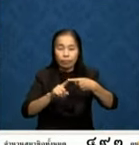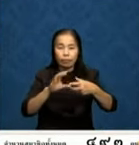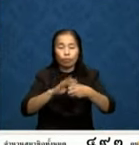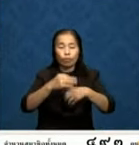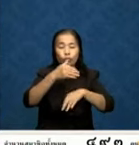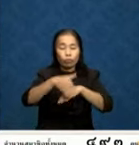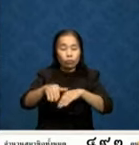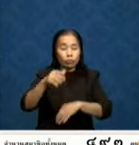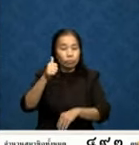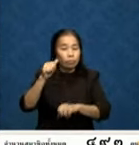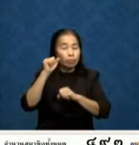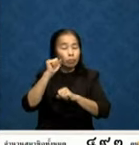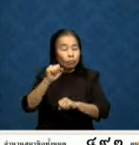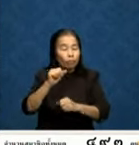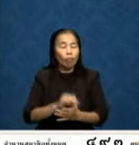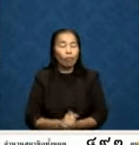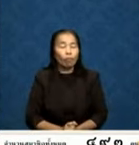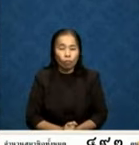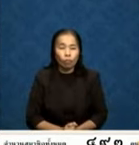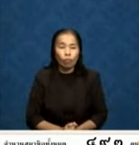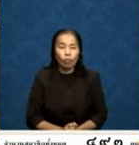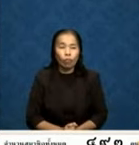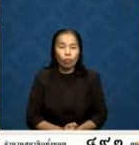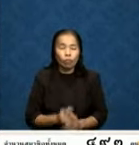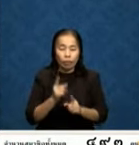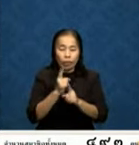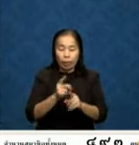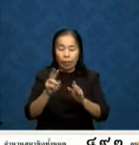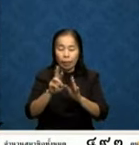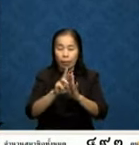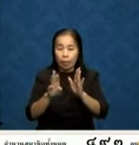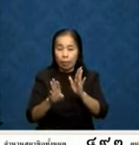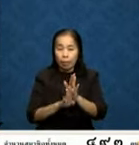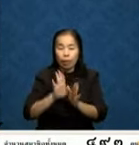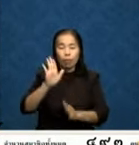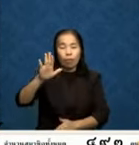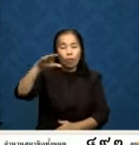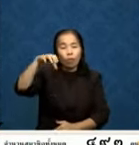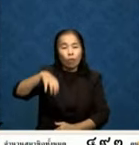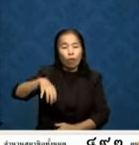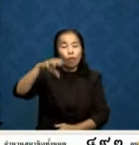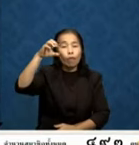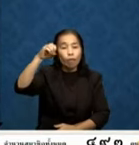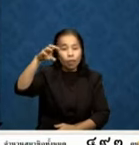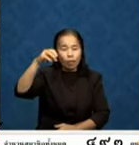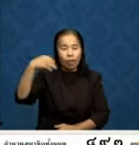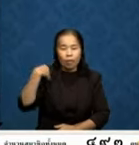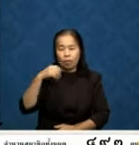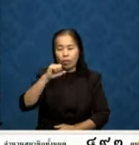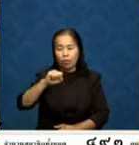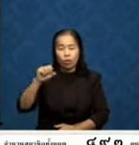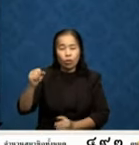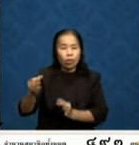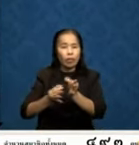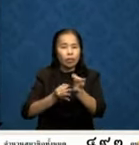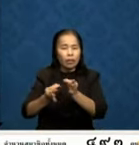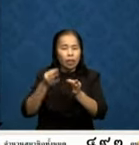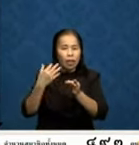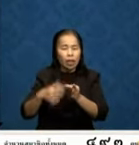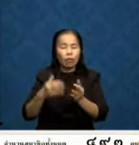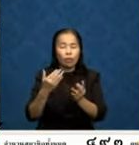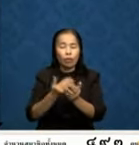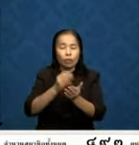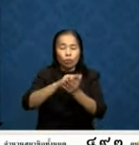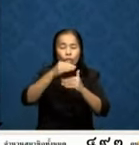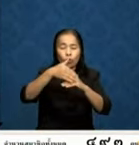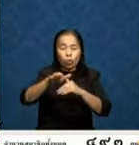ประกาศได้ไหมนะครับตามระเบียบกกพ.ที่กำหนดไว้นะครับท่านส.ส.ได้กรุณานำชี้แจงแล้วใช้เงินนอกพื้นที่ประกาศได้น